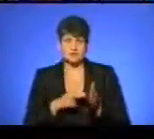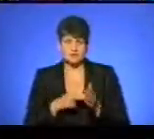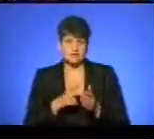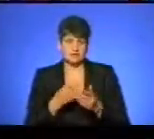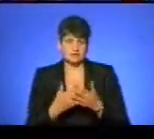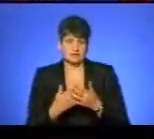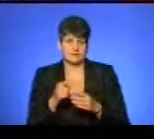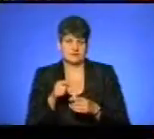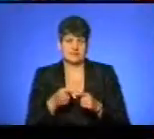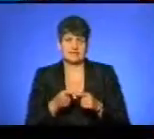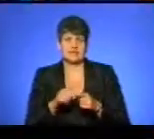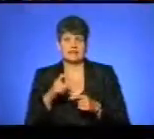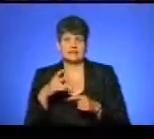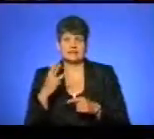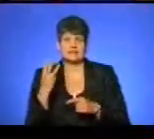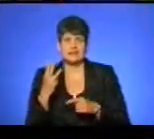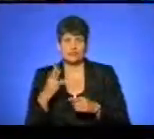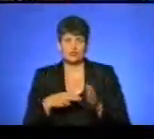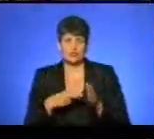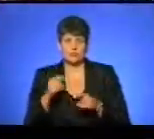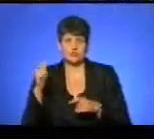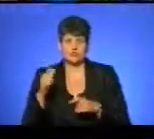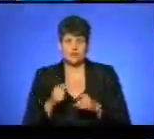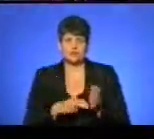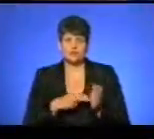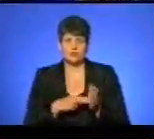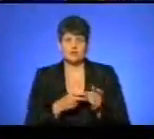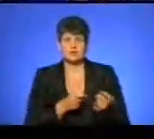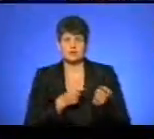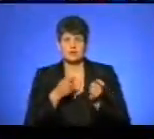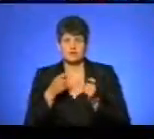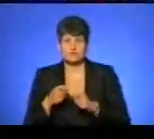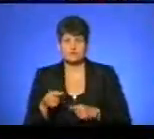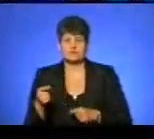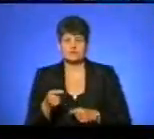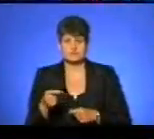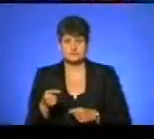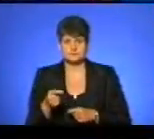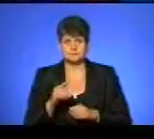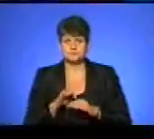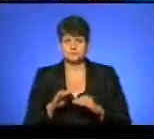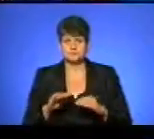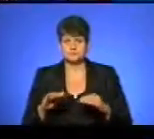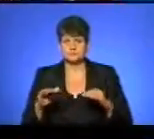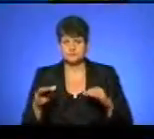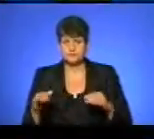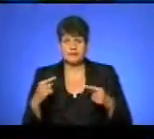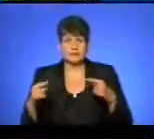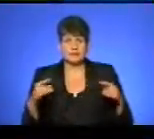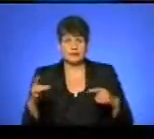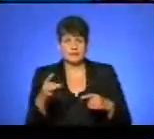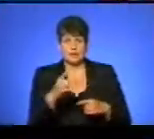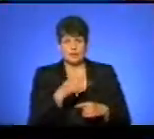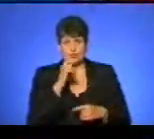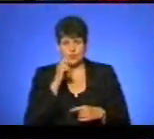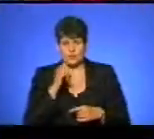Буквально у ці хвилини на третю колію прибуває потяг, який везе до Тернополя школярів з східних регіонів